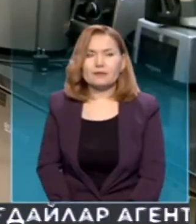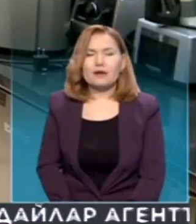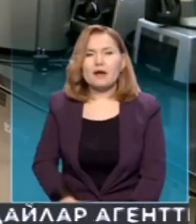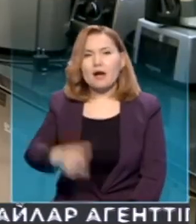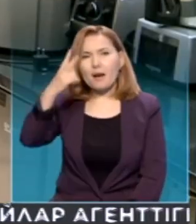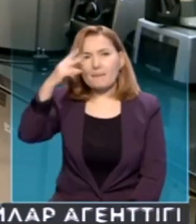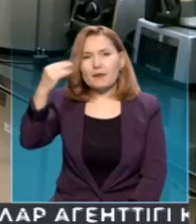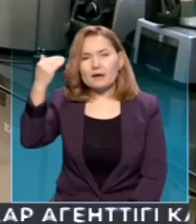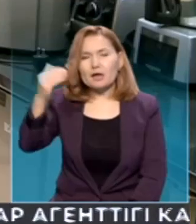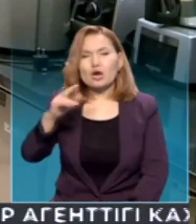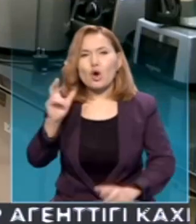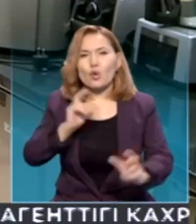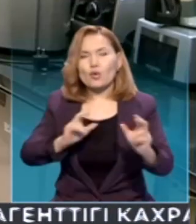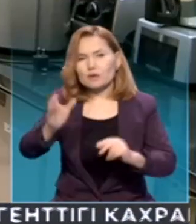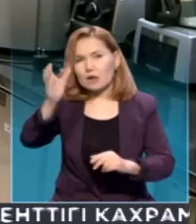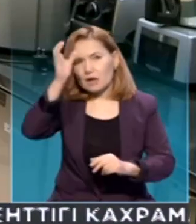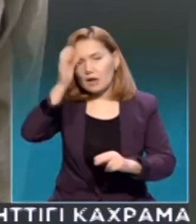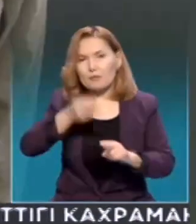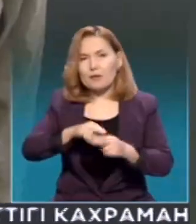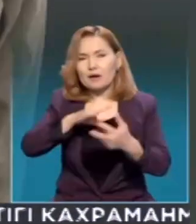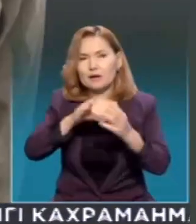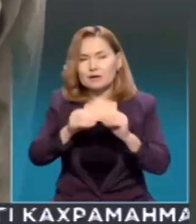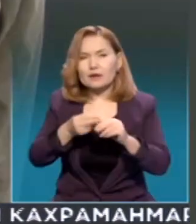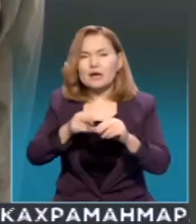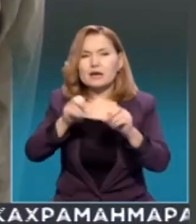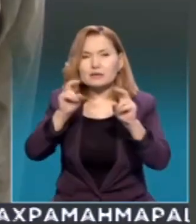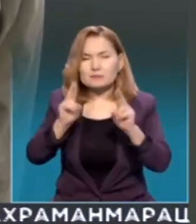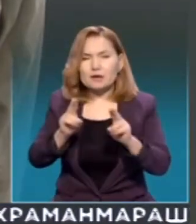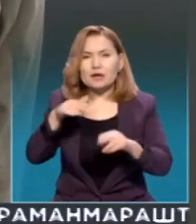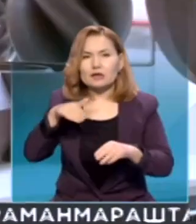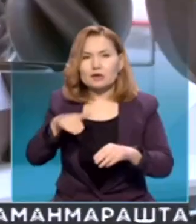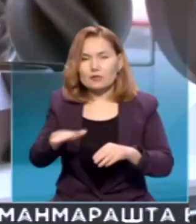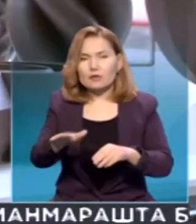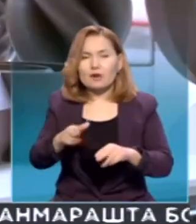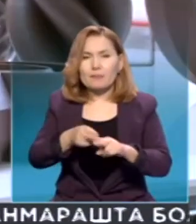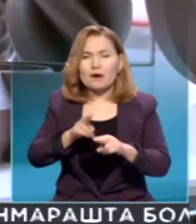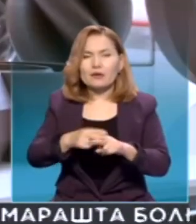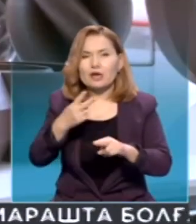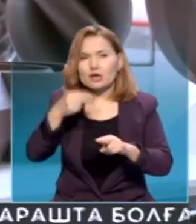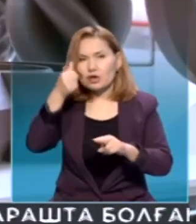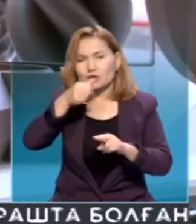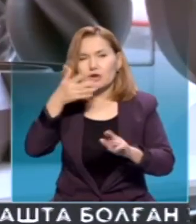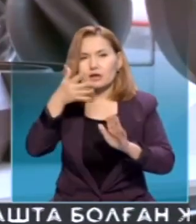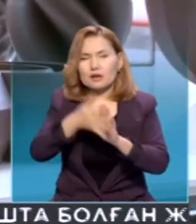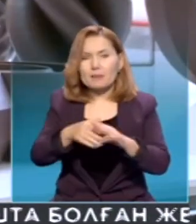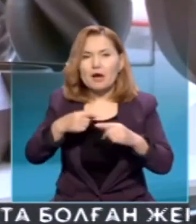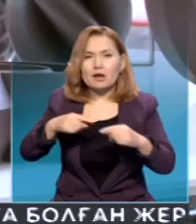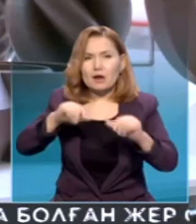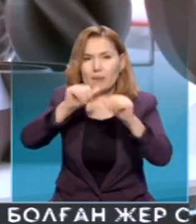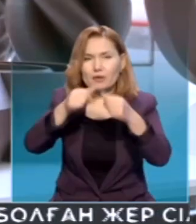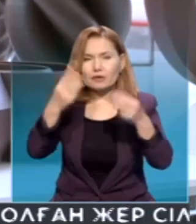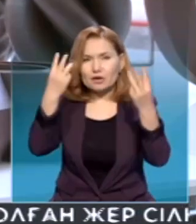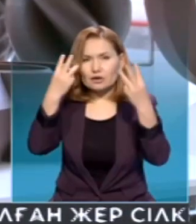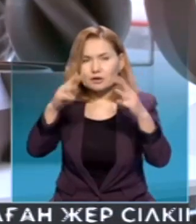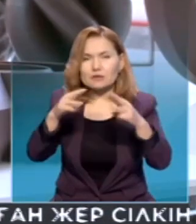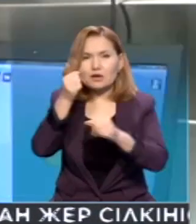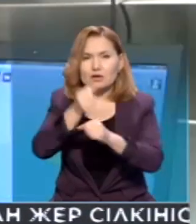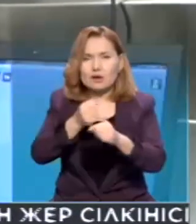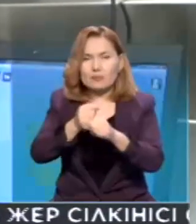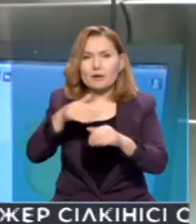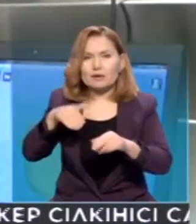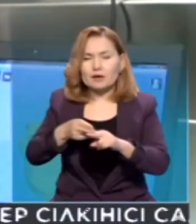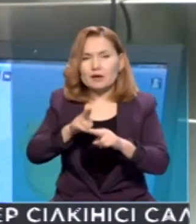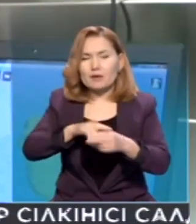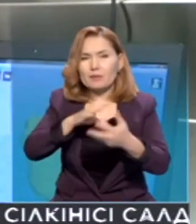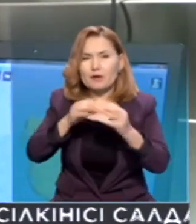Бельгияның Леж университетінің ғалымдары үш өлшемді принтерден шоколад шығаруды 2 жыл бойы зерттеген. Мына түрлі дизайндағы тәттілер сол еңбектің жемісі.